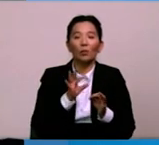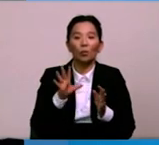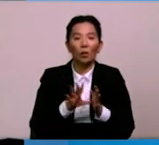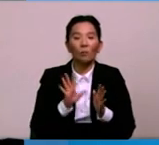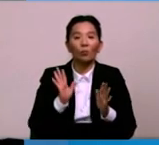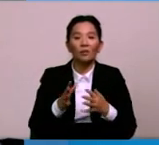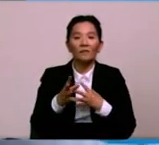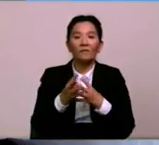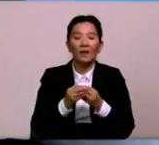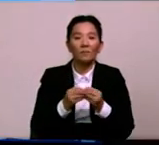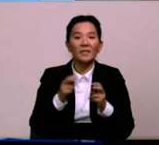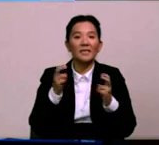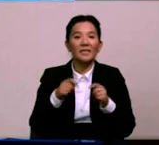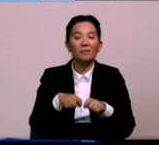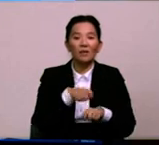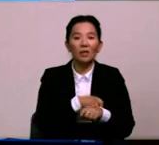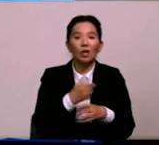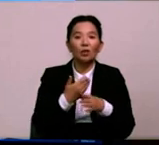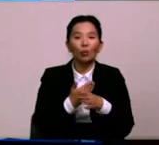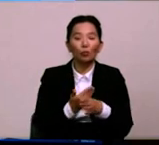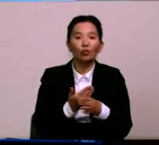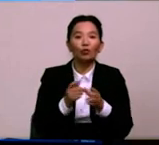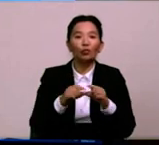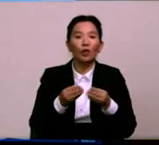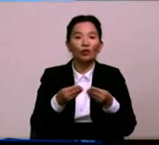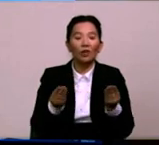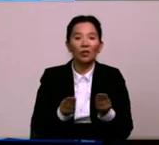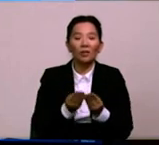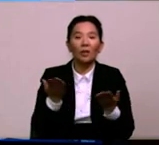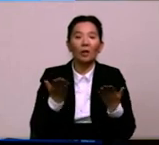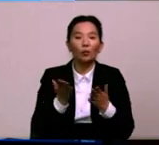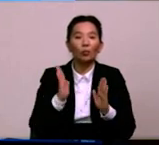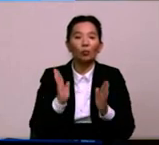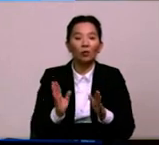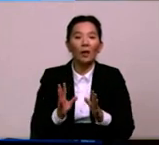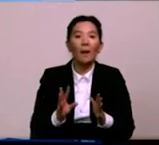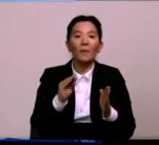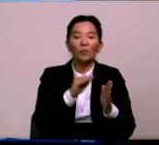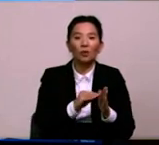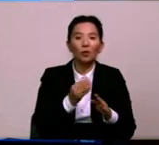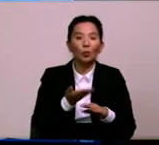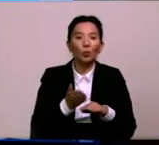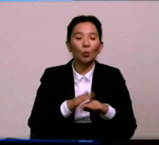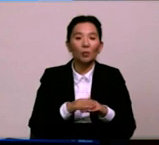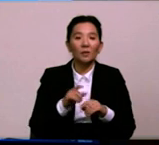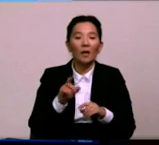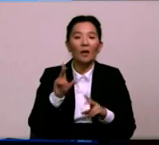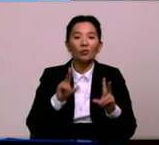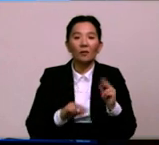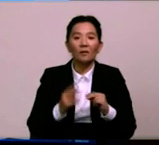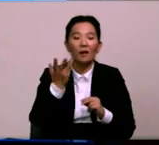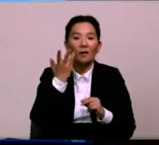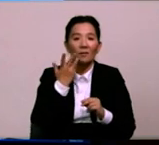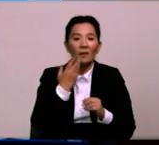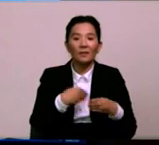будем с вами измерять с помощью чаши, на которой мы будем помещать грузы. Смотрите, когда